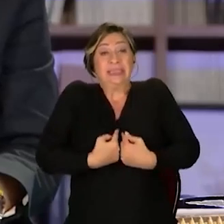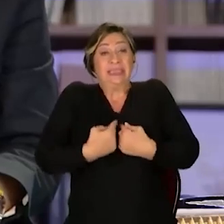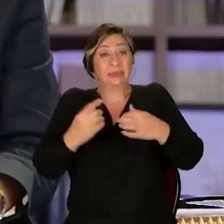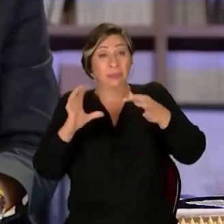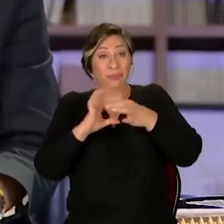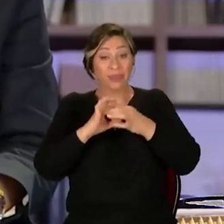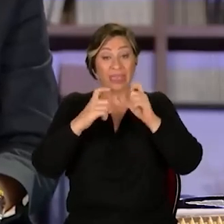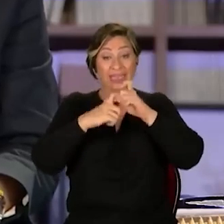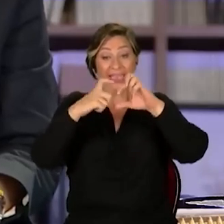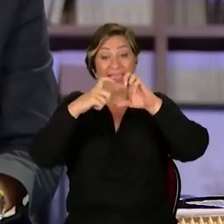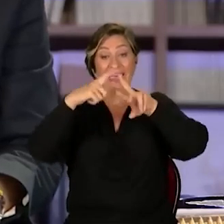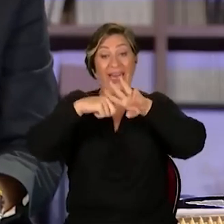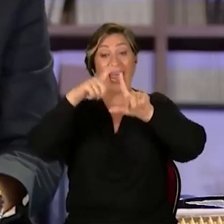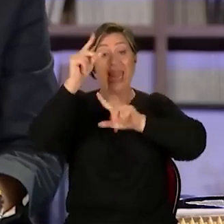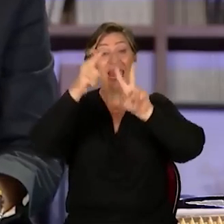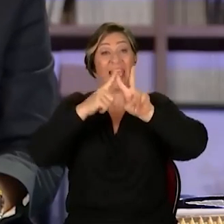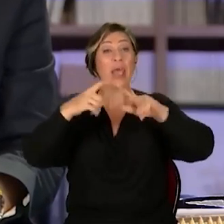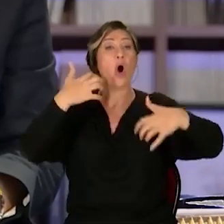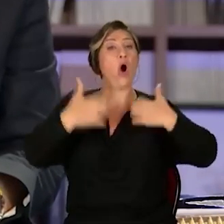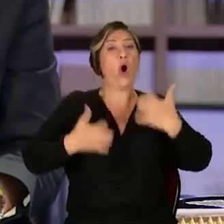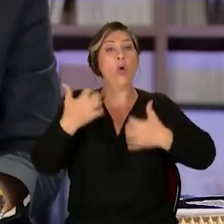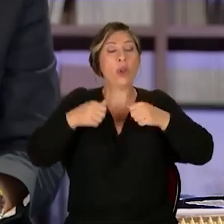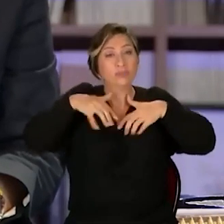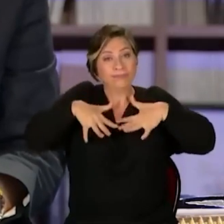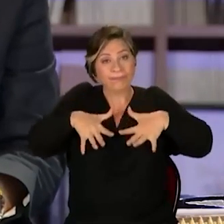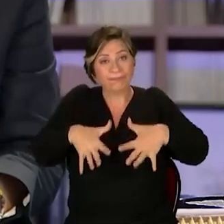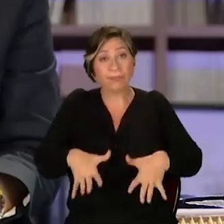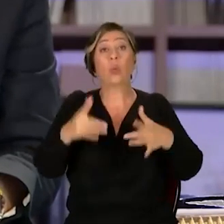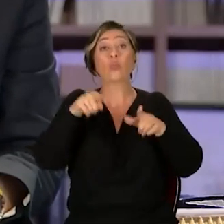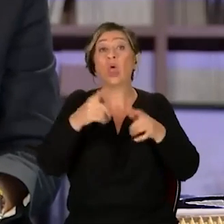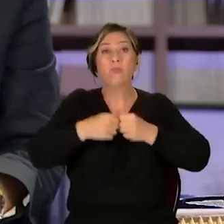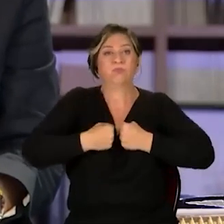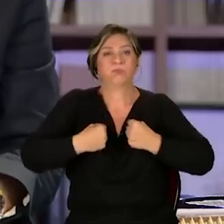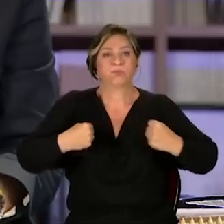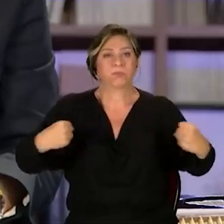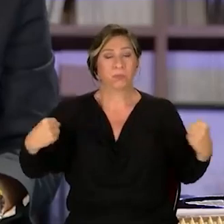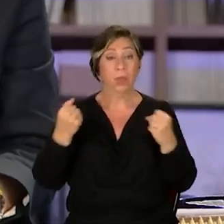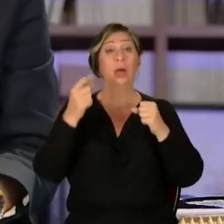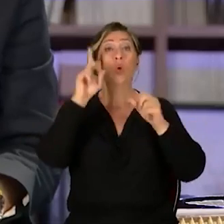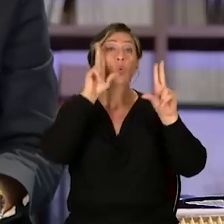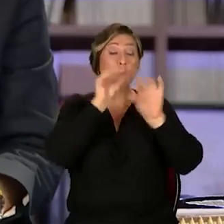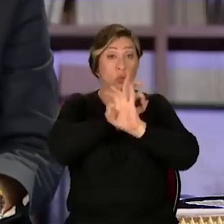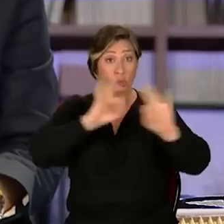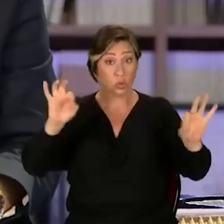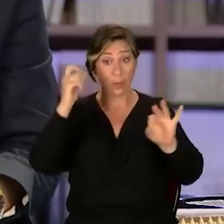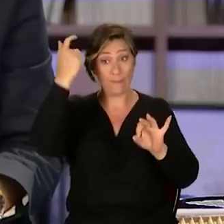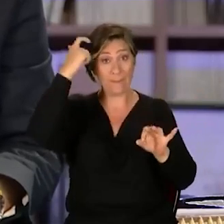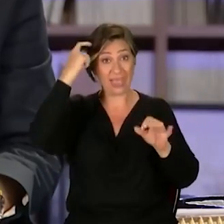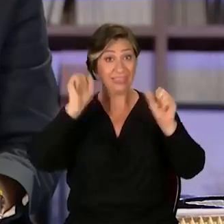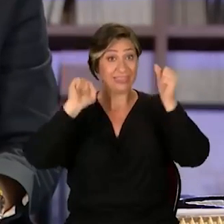bağlantılı grelin hormonu salgılanıyor. Bu da obezite riskine neden olabiliyor. Uykusuzluğun beyin fonksiyonlarına